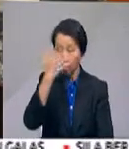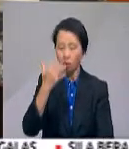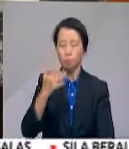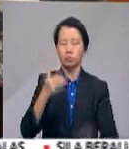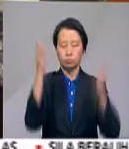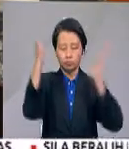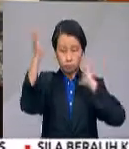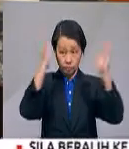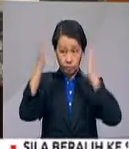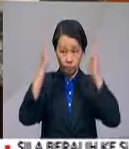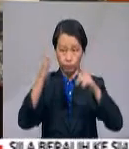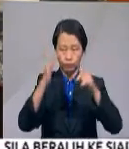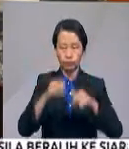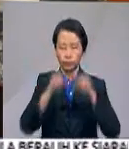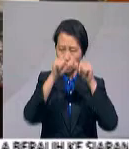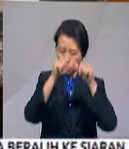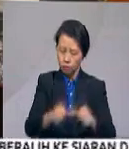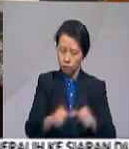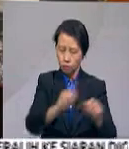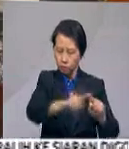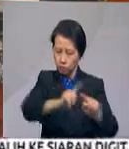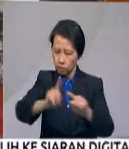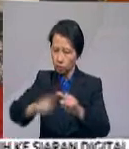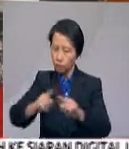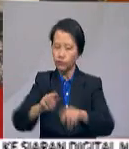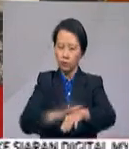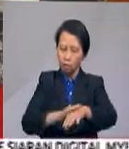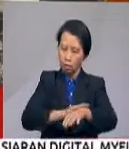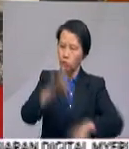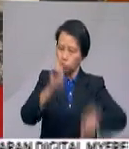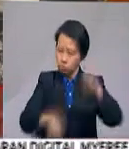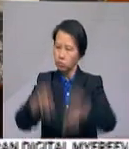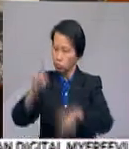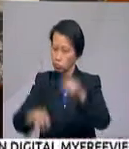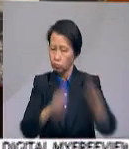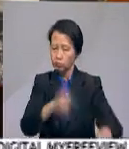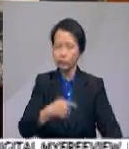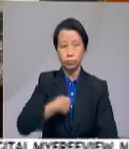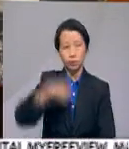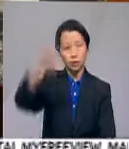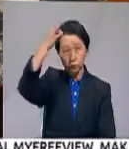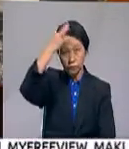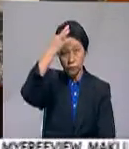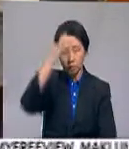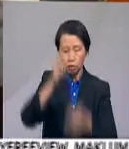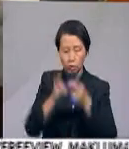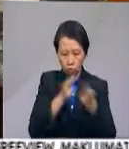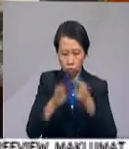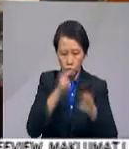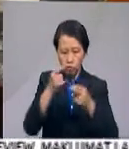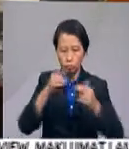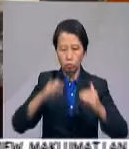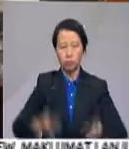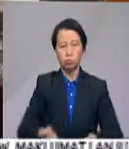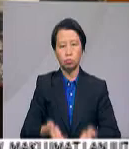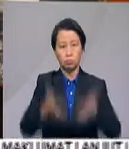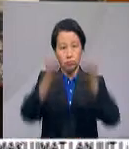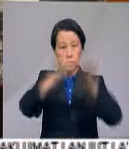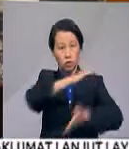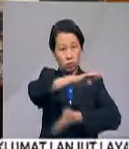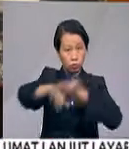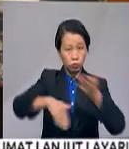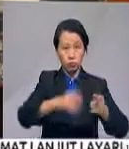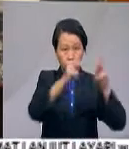negara yang didiami oleh pelbagai kaum saya fikir usaha untuk mengangkat usaha semua